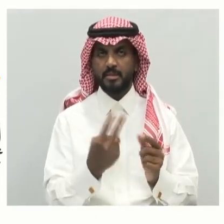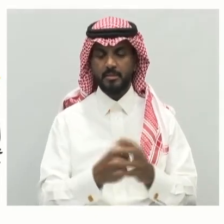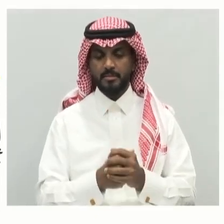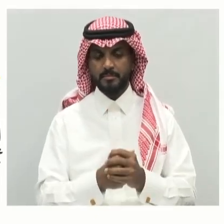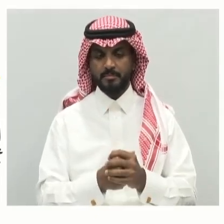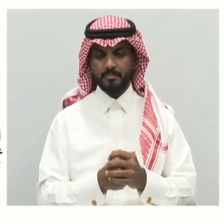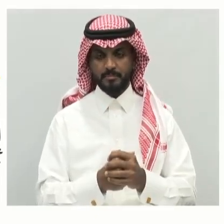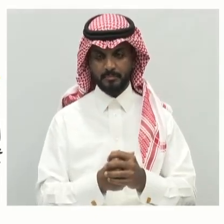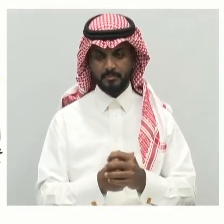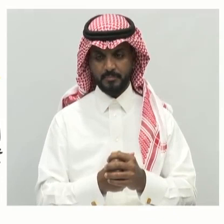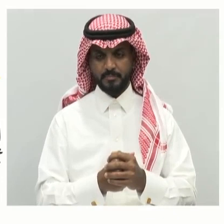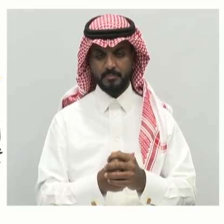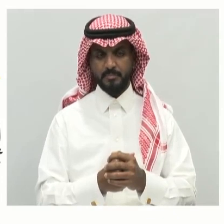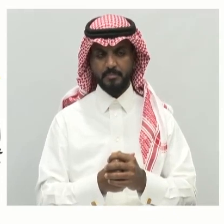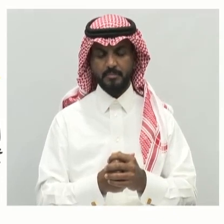اقراوا